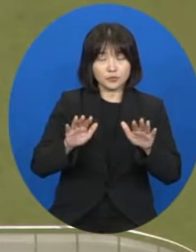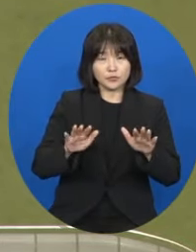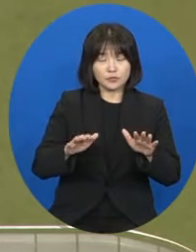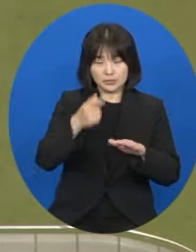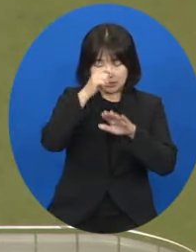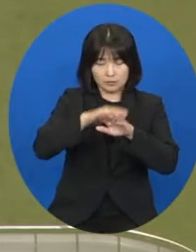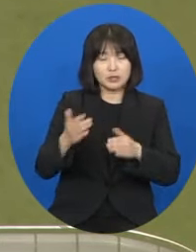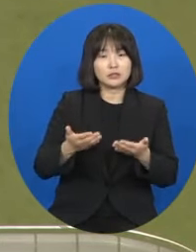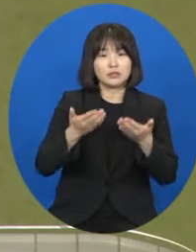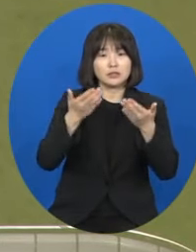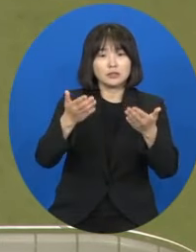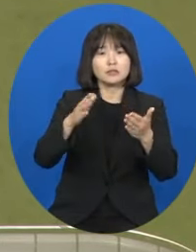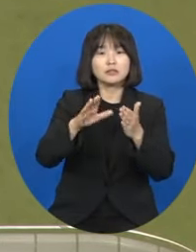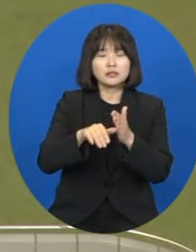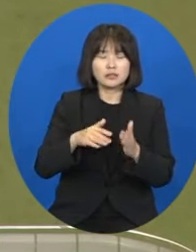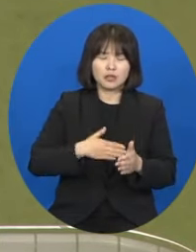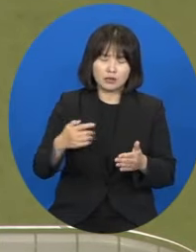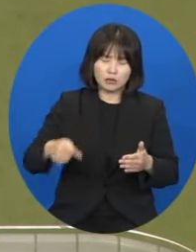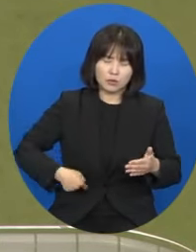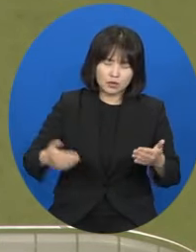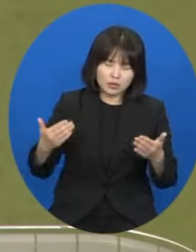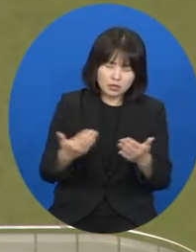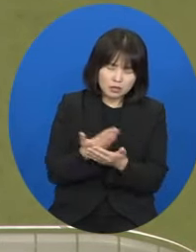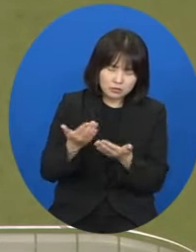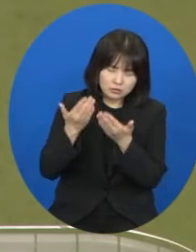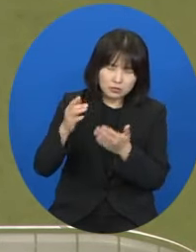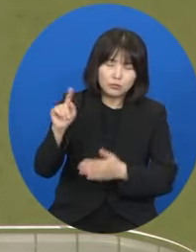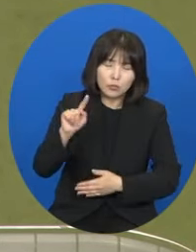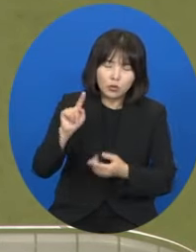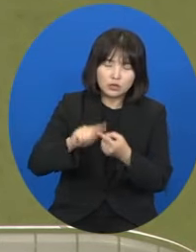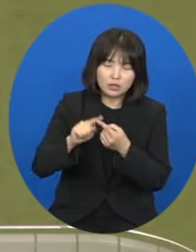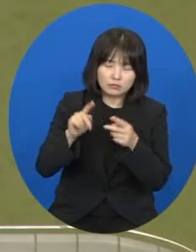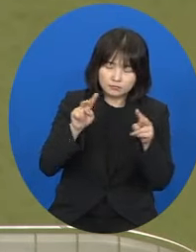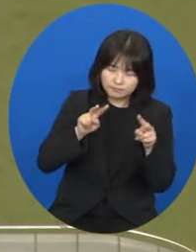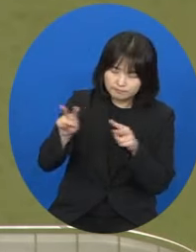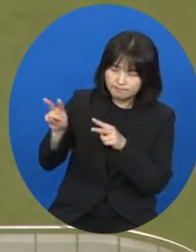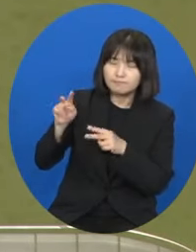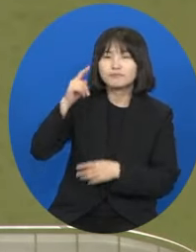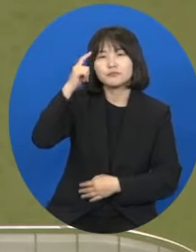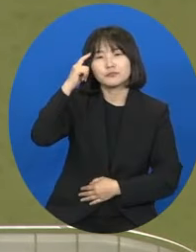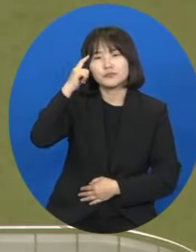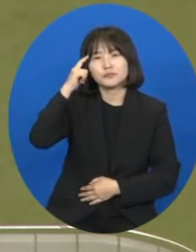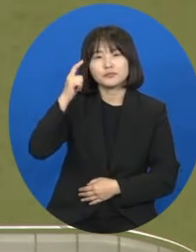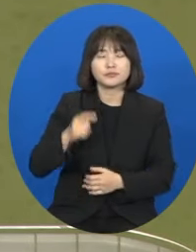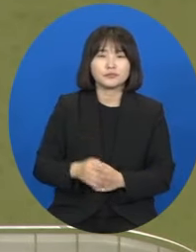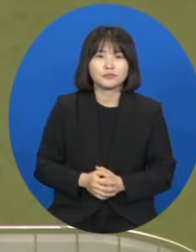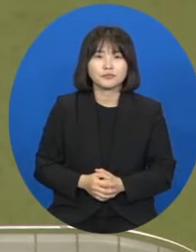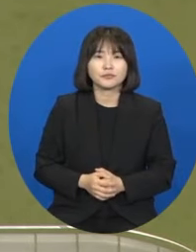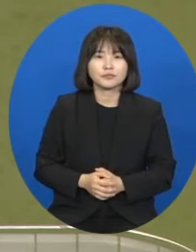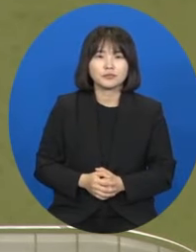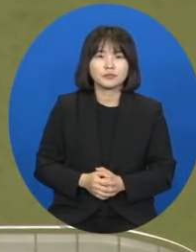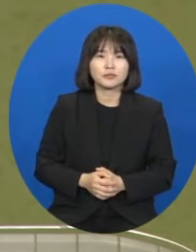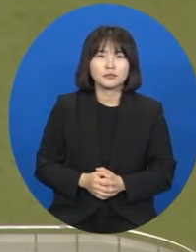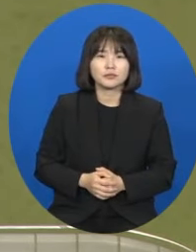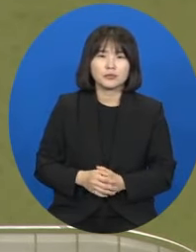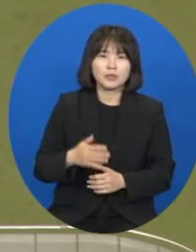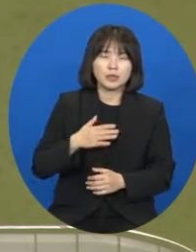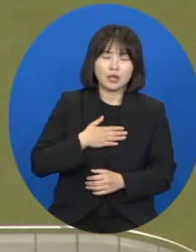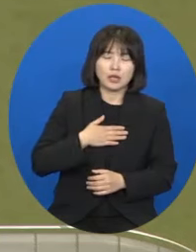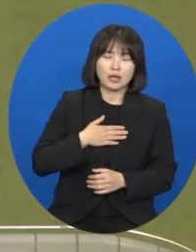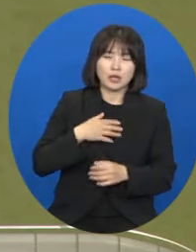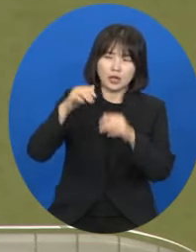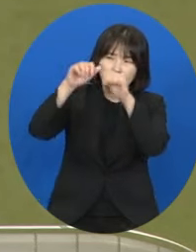예배를 드리면서 내가 회개해야 될 것은 무엇인가를 한번 돌아보십시오. 내가 여전히 이 바알과